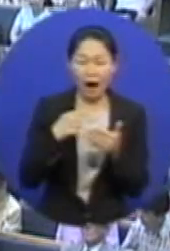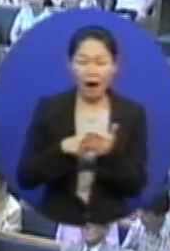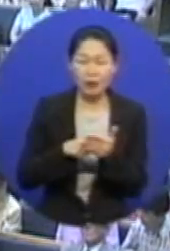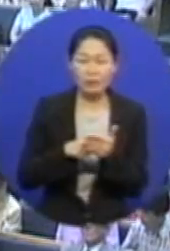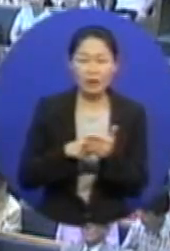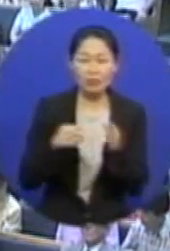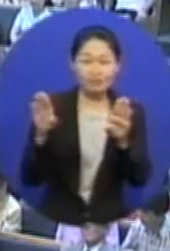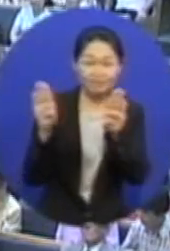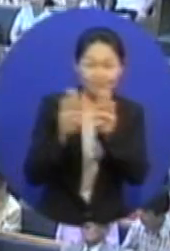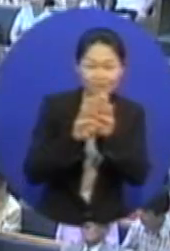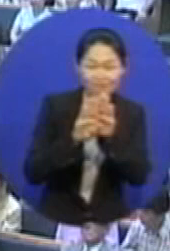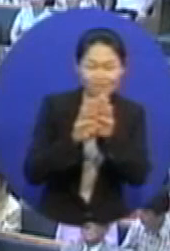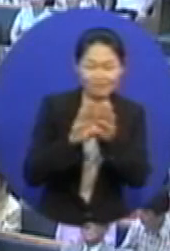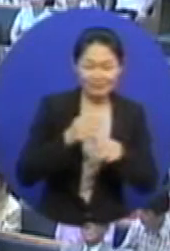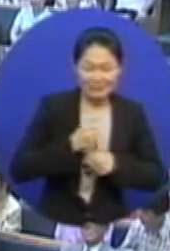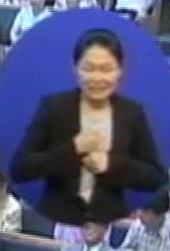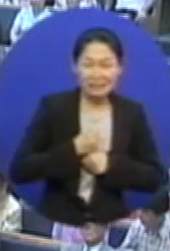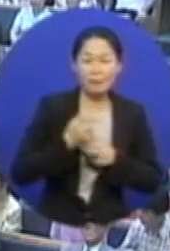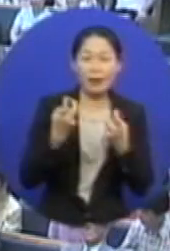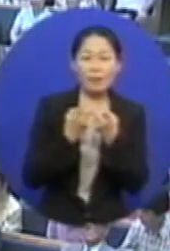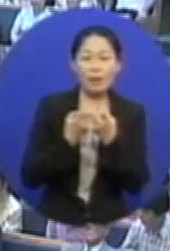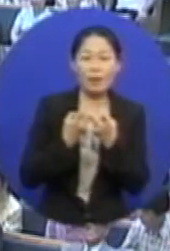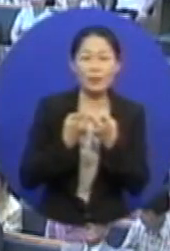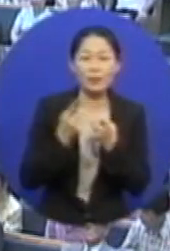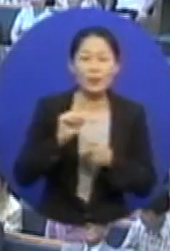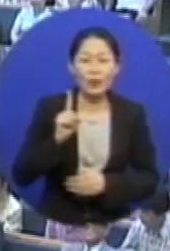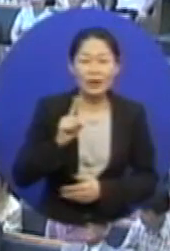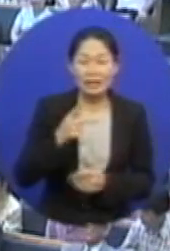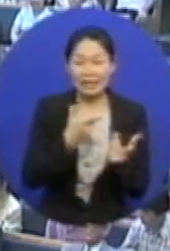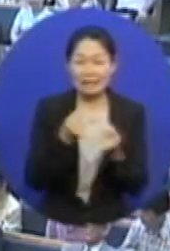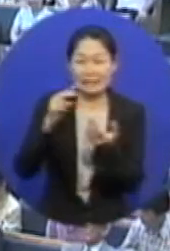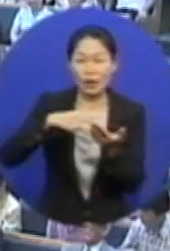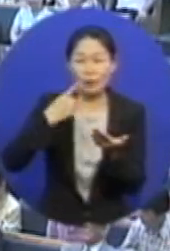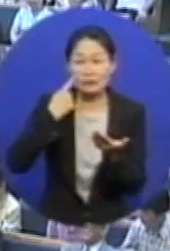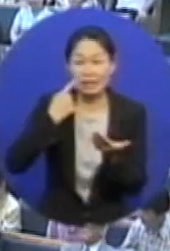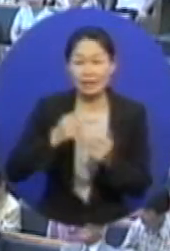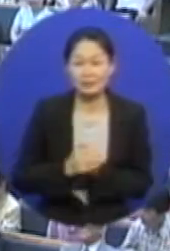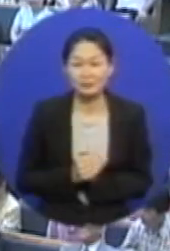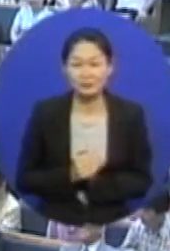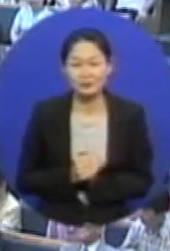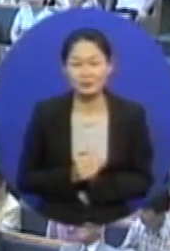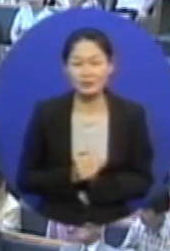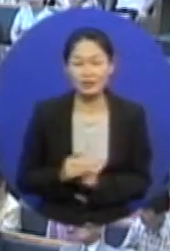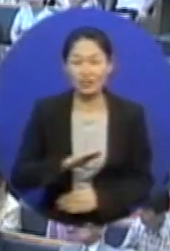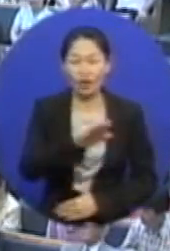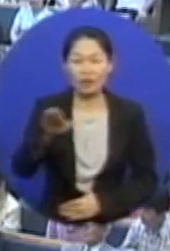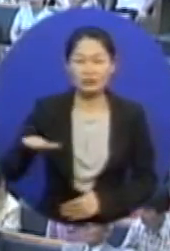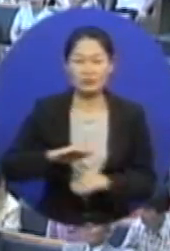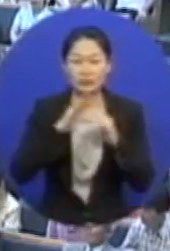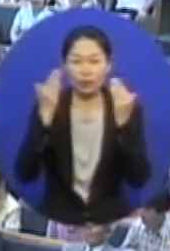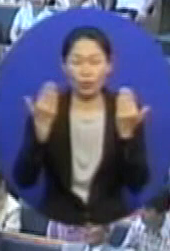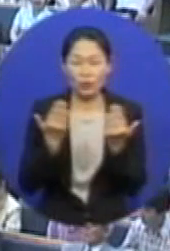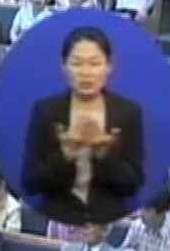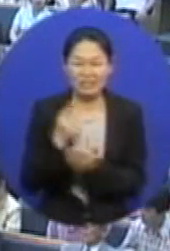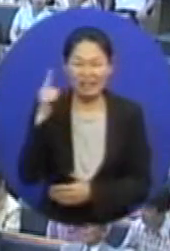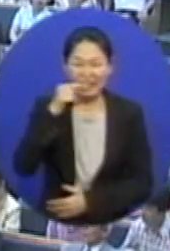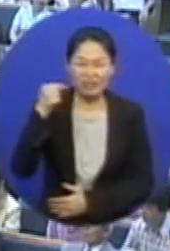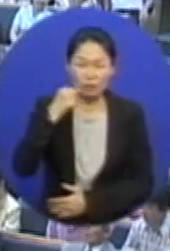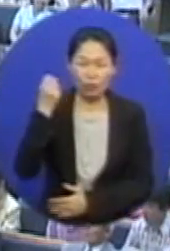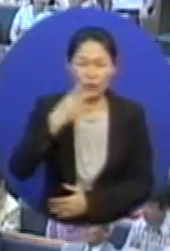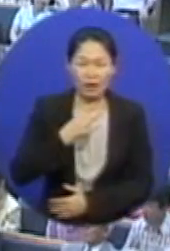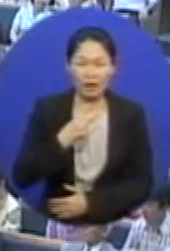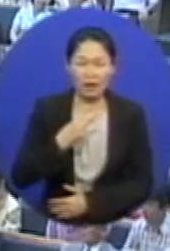단속 어떻게 하는건가 우리 같이 한번 읽겠습니다 30일전 32절 너희는 모든 악